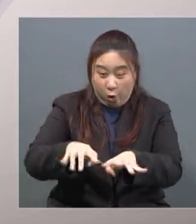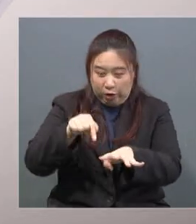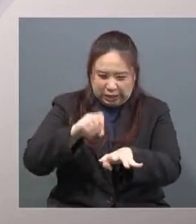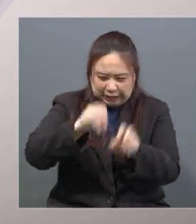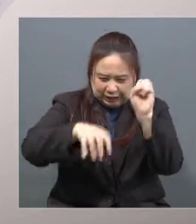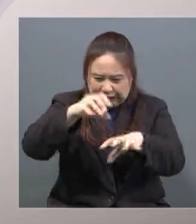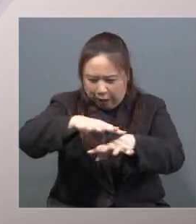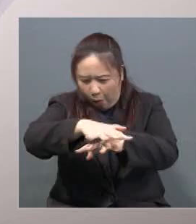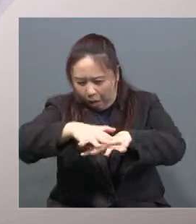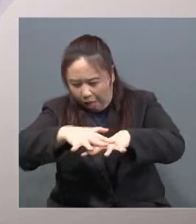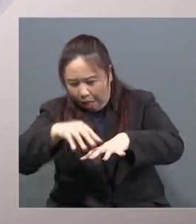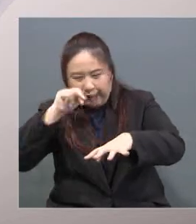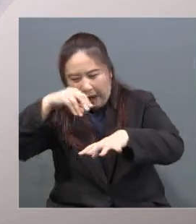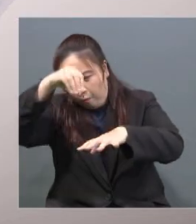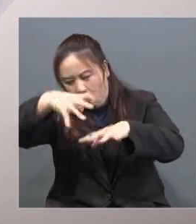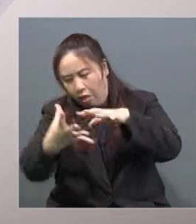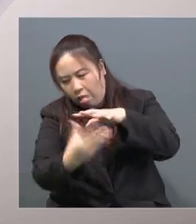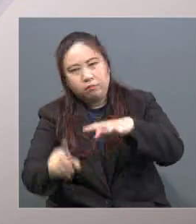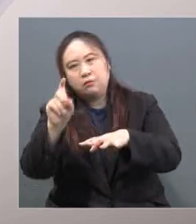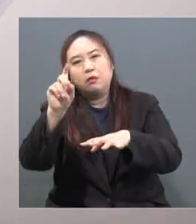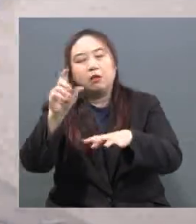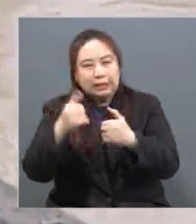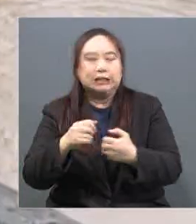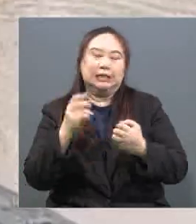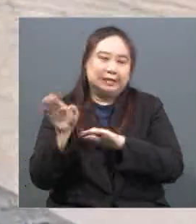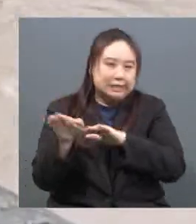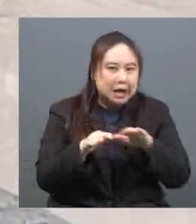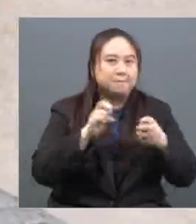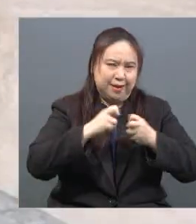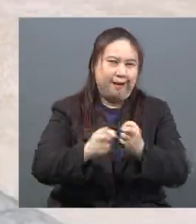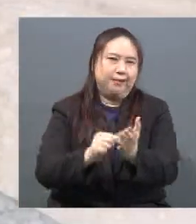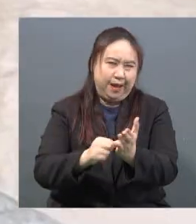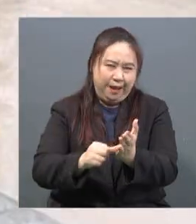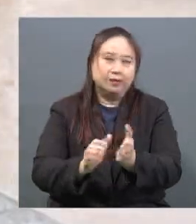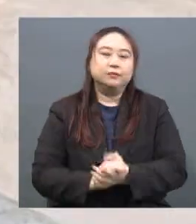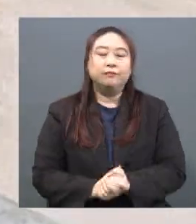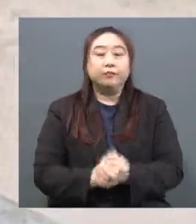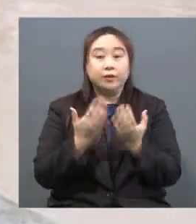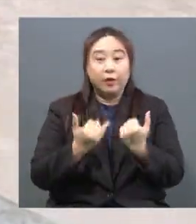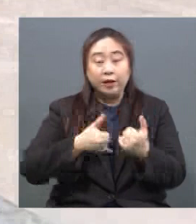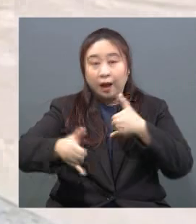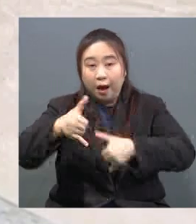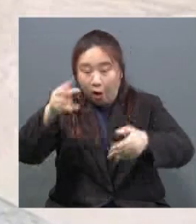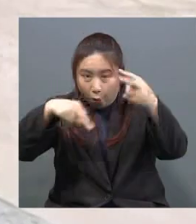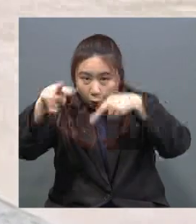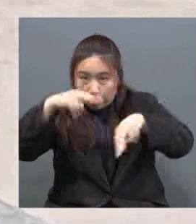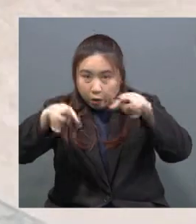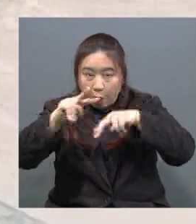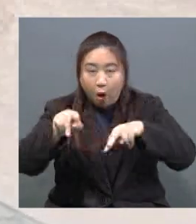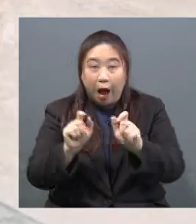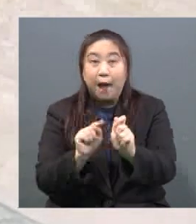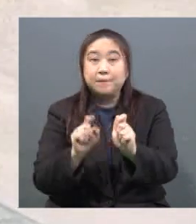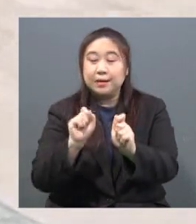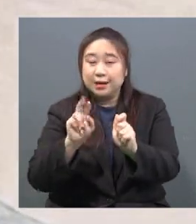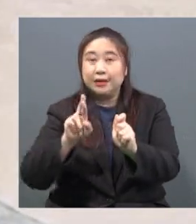จึงเตรียมแนวทางในการแก้ไขปัญหาในระยะยาวแล้วค่ะจากการลงพื้นที่ตรวจสอบนะคะของนายนพรัตน์ศรีพรมค่ะในอำเภอศรีรา